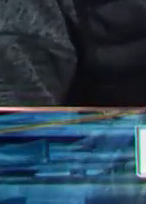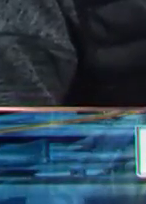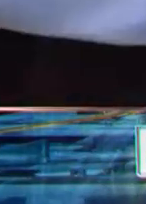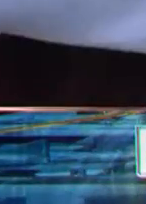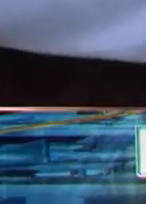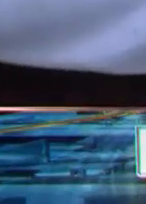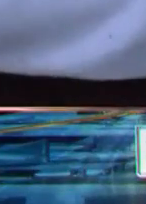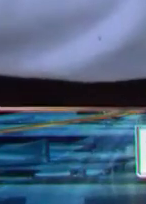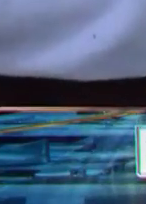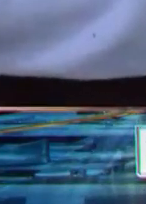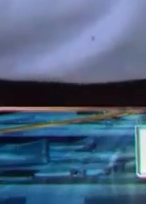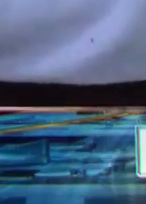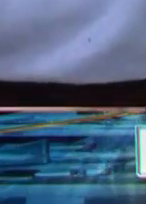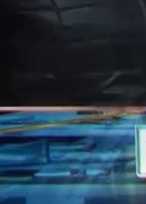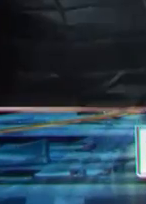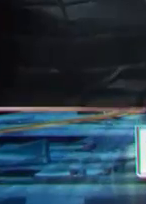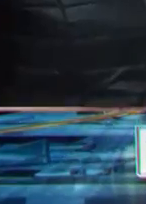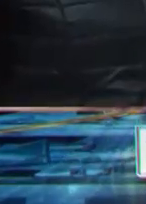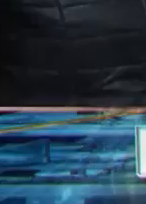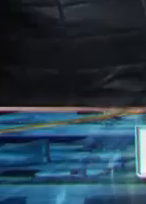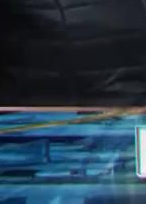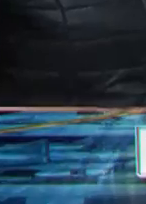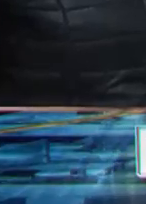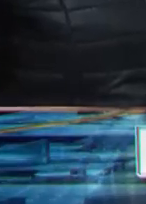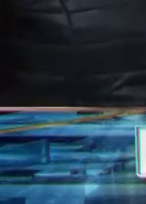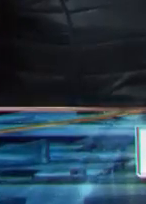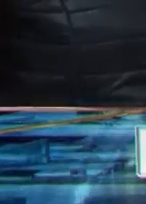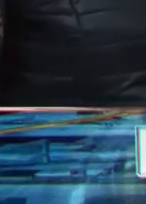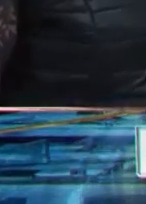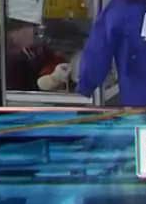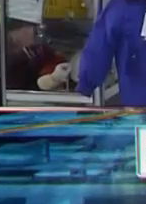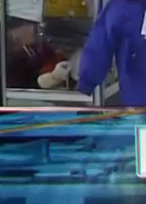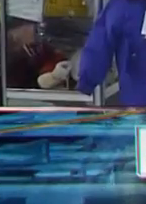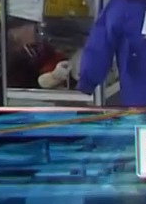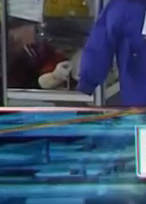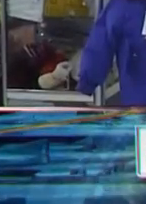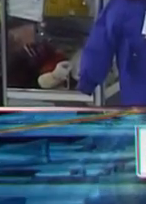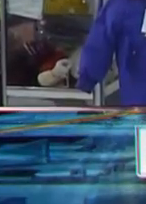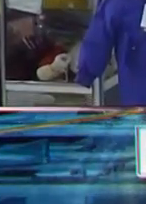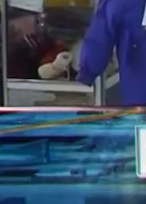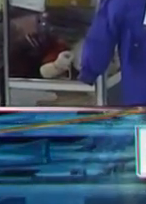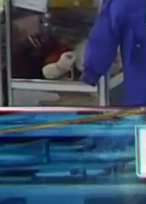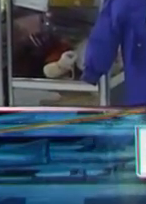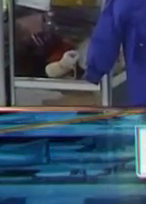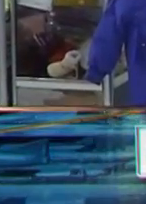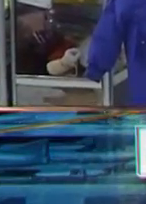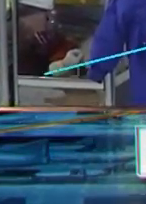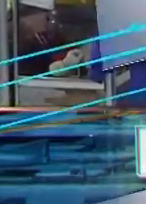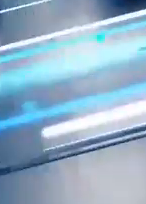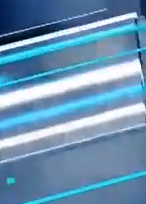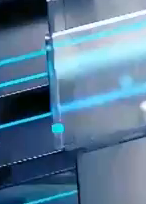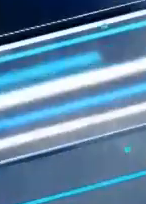Облыс орталығында COVID-19 көбейіп келеді. Осыған орай қалалық әкімдік пен СЕС мамандары бірігіп қоғамдық орындарды тексерді.